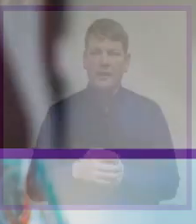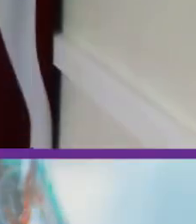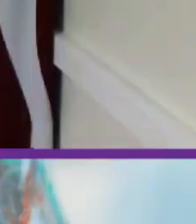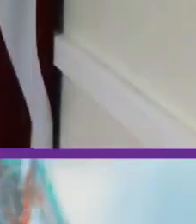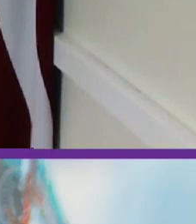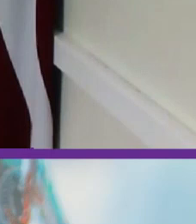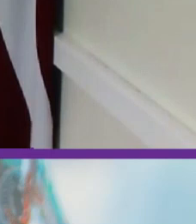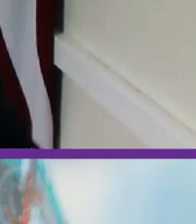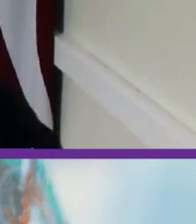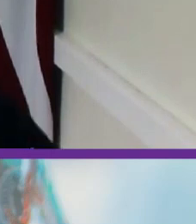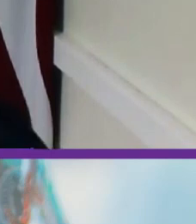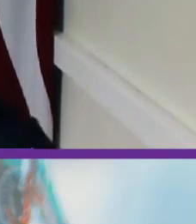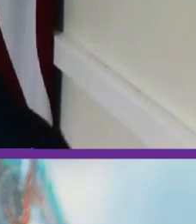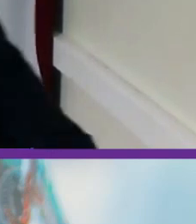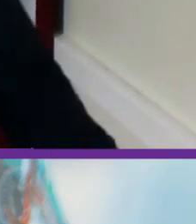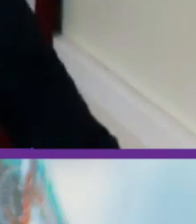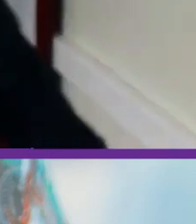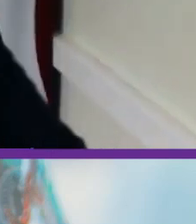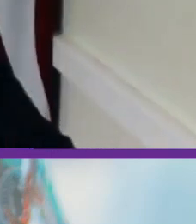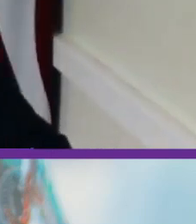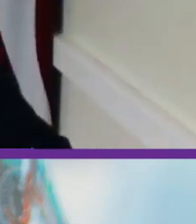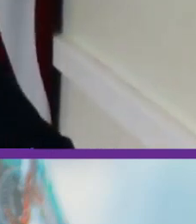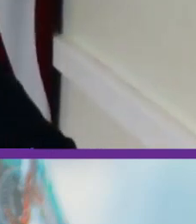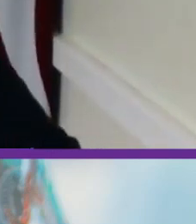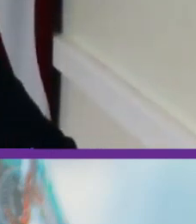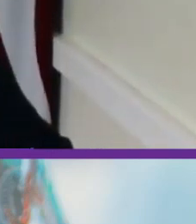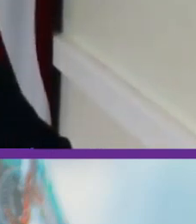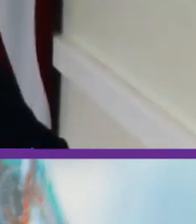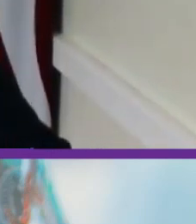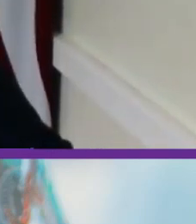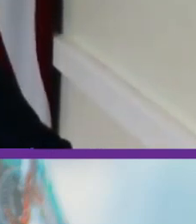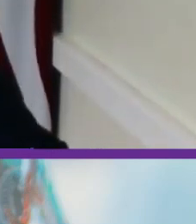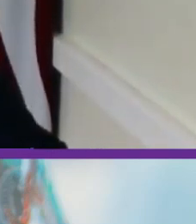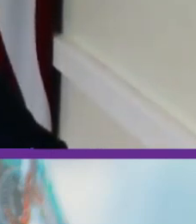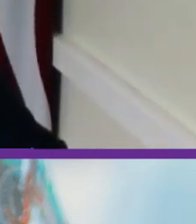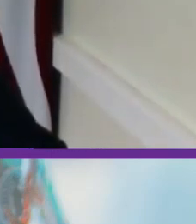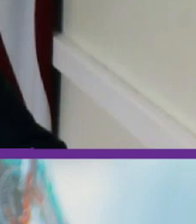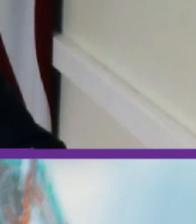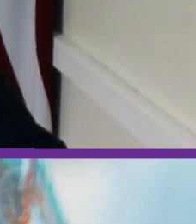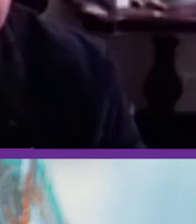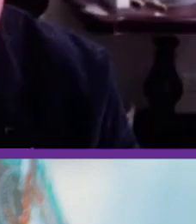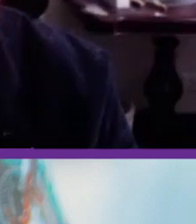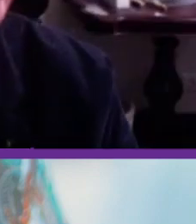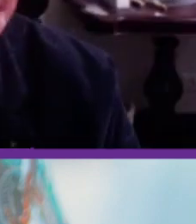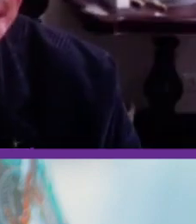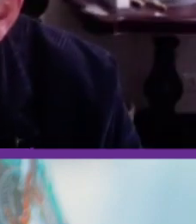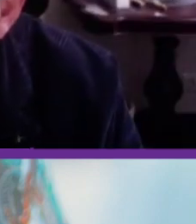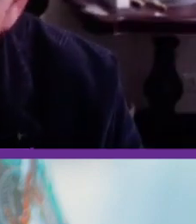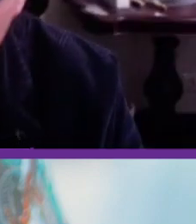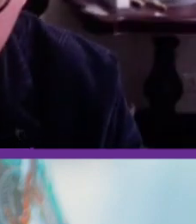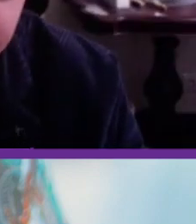Manuprāt, tiesiskā valstī jebkuram pilsonim ir jājūt valsts aizsardzība, vai viņš būtu mākslinieks